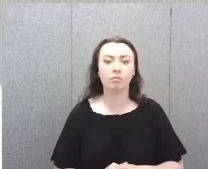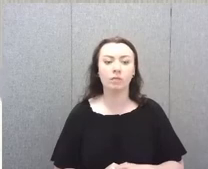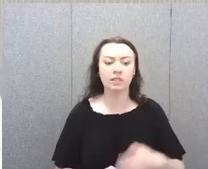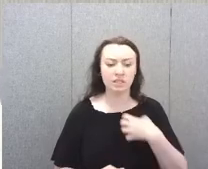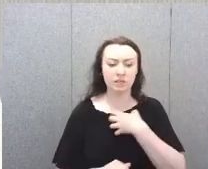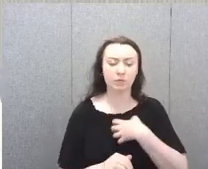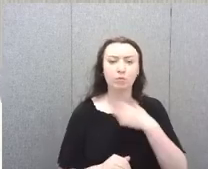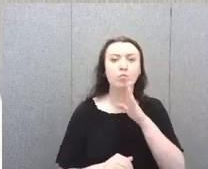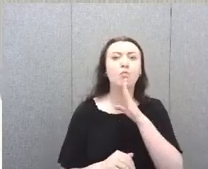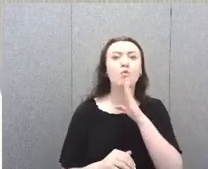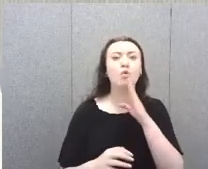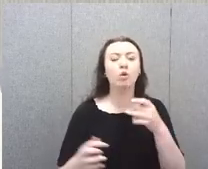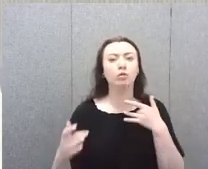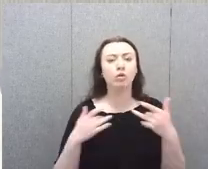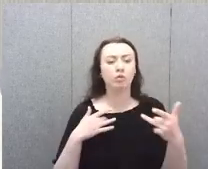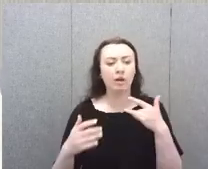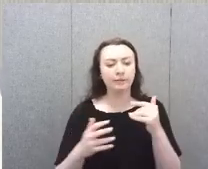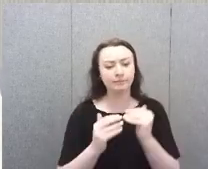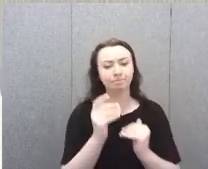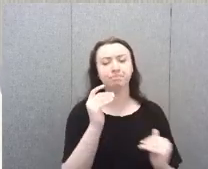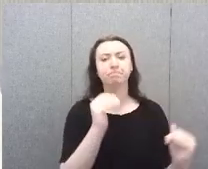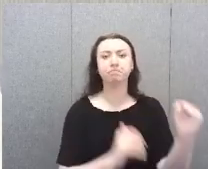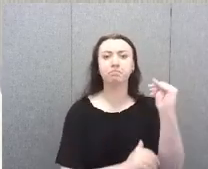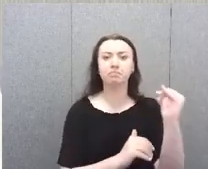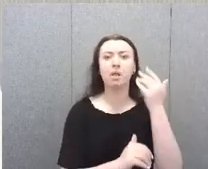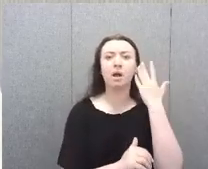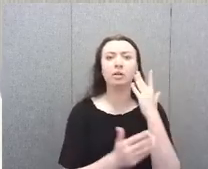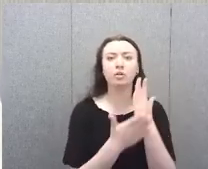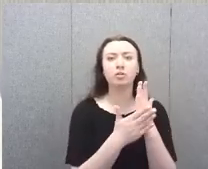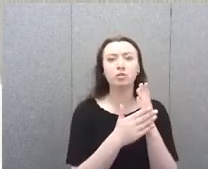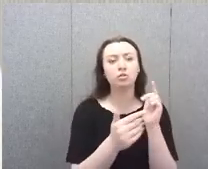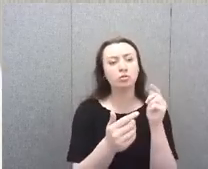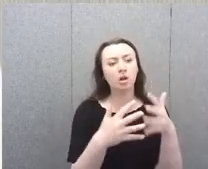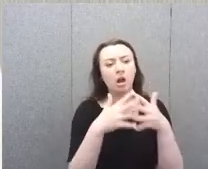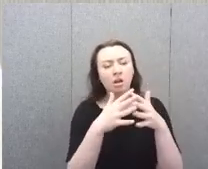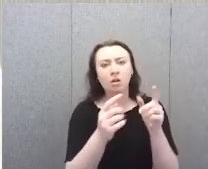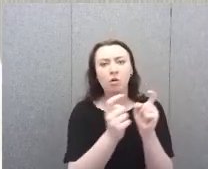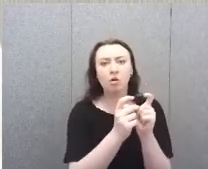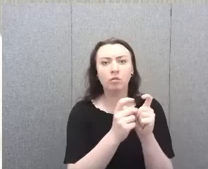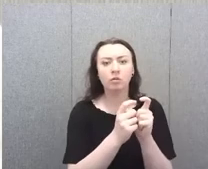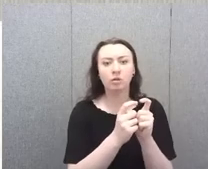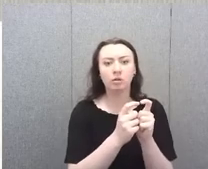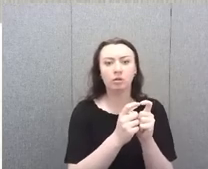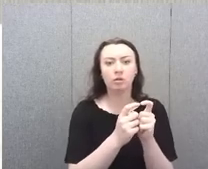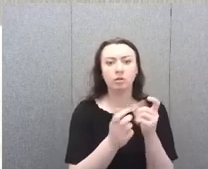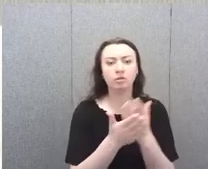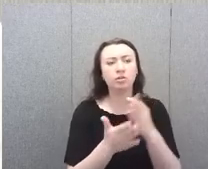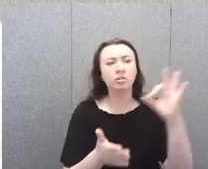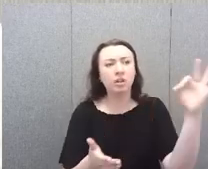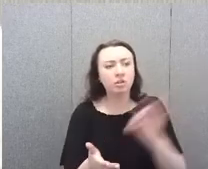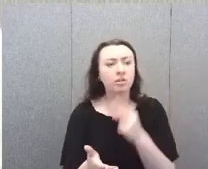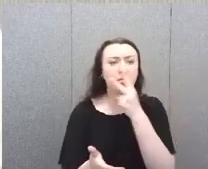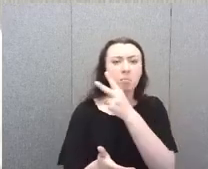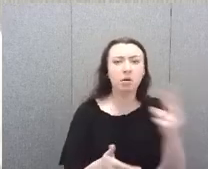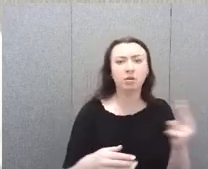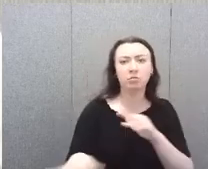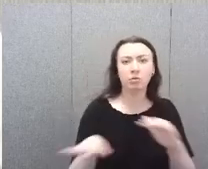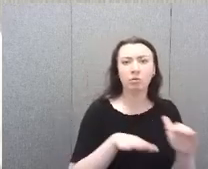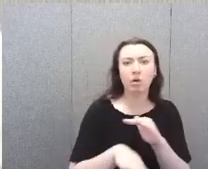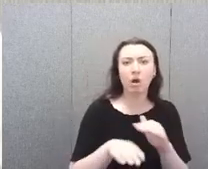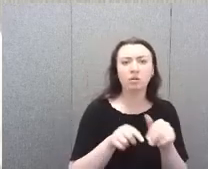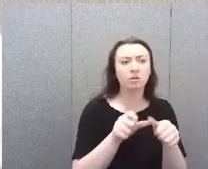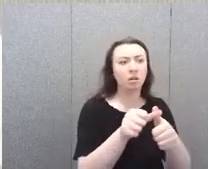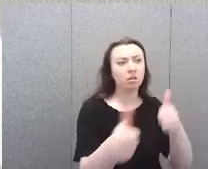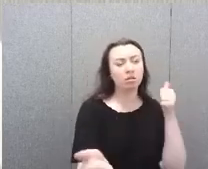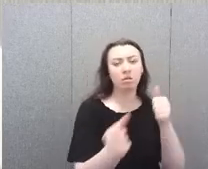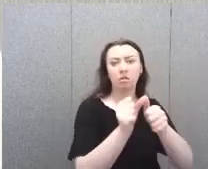для того, чтобы усилить роль женщины в решении военных конфликтов и обеспечить безопасность и мир,